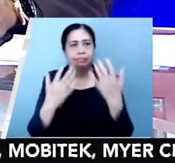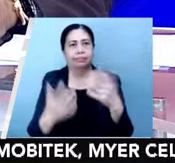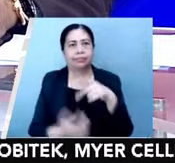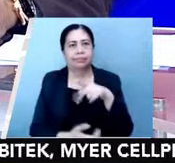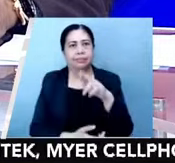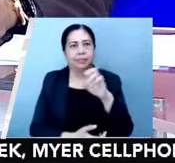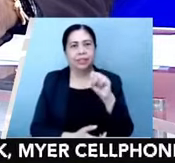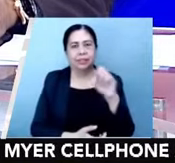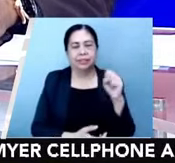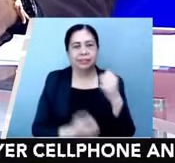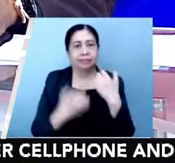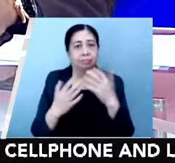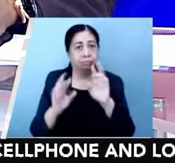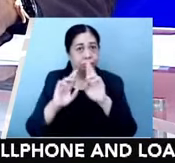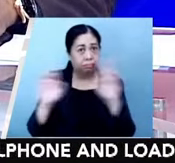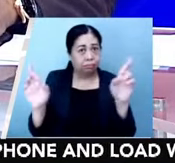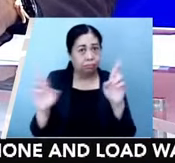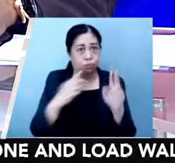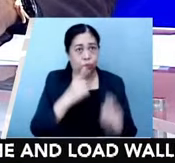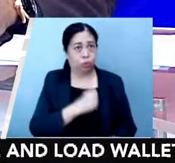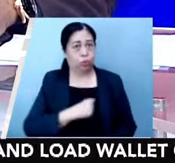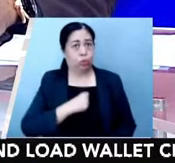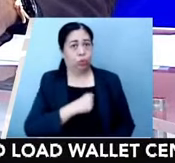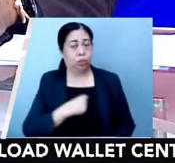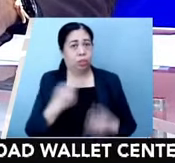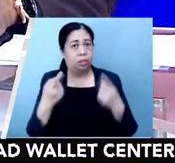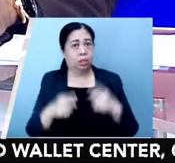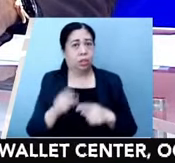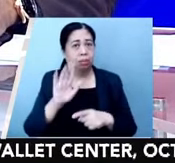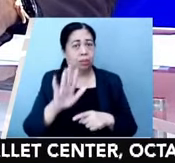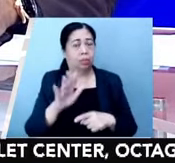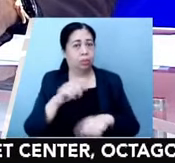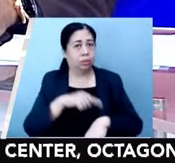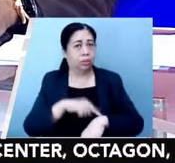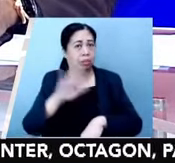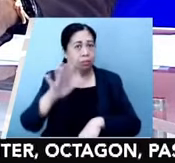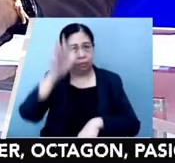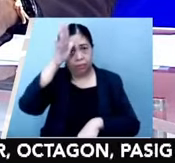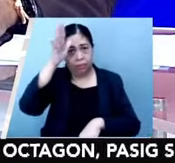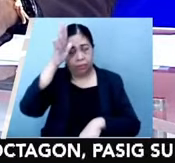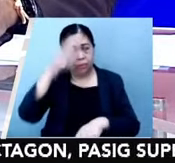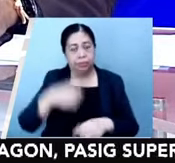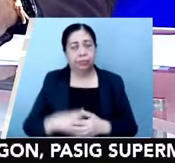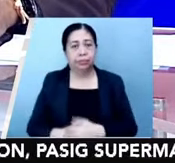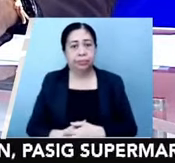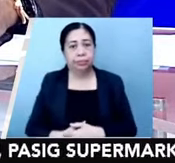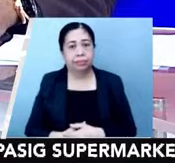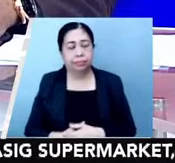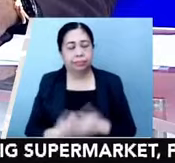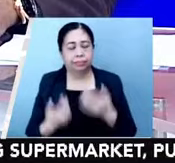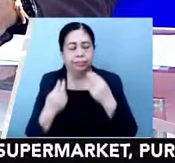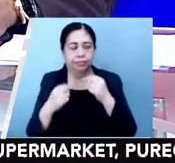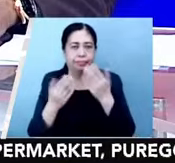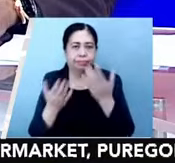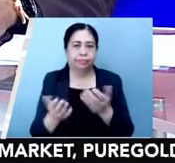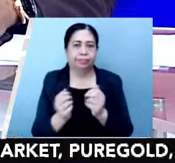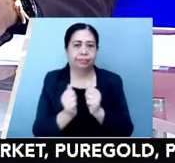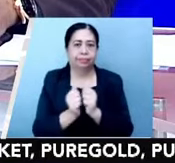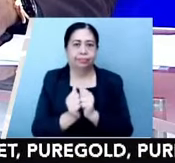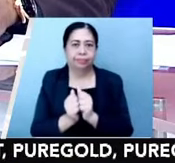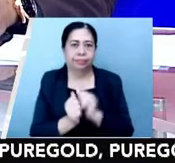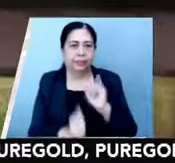handa na ba siyang mag-sorry para sa mga nangyari noong administrasyon ng kanyang ama. Noong ng balita, ang kasama natin si Ivan